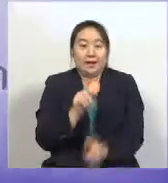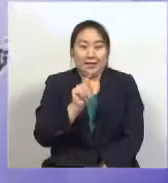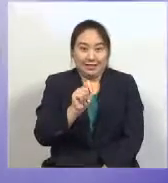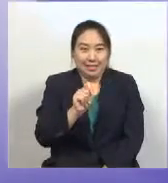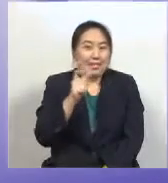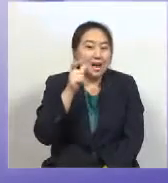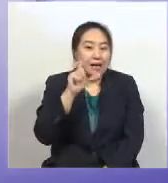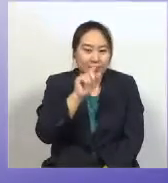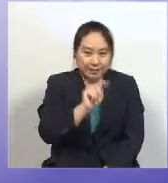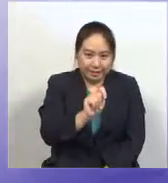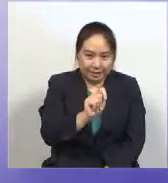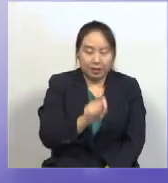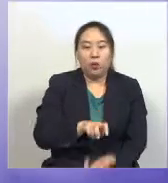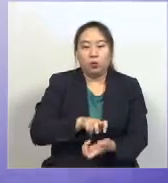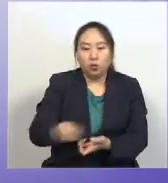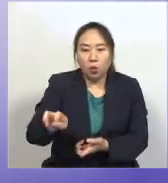ล้วก็ส่งมาที่